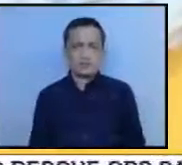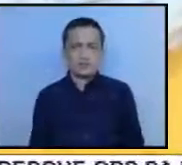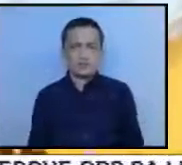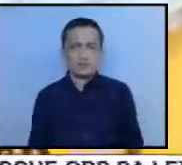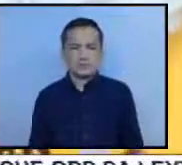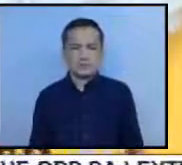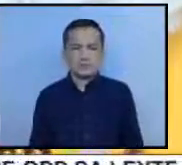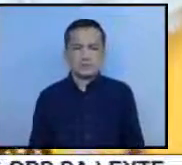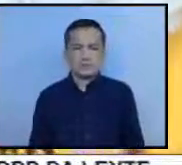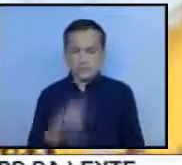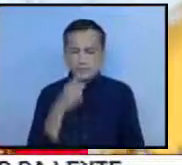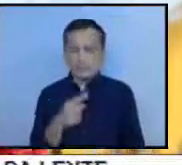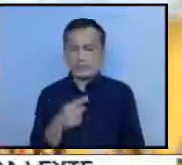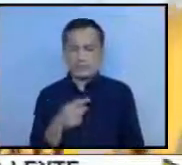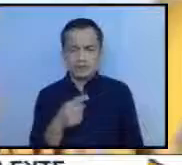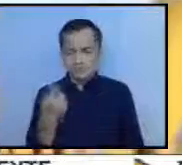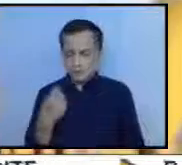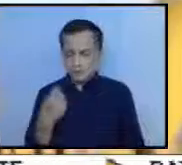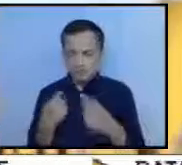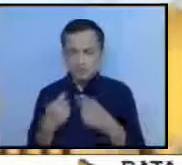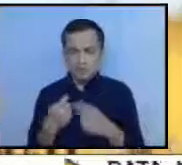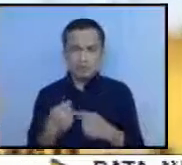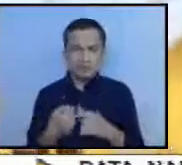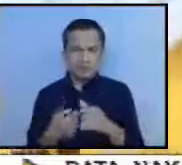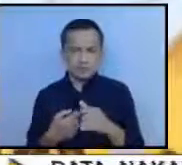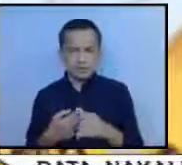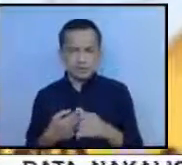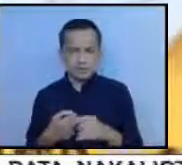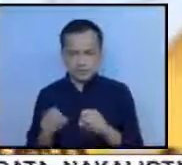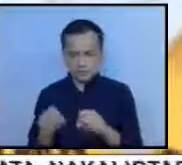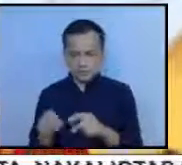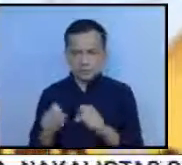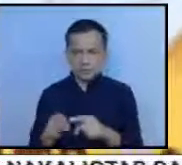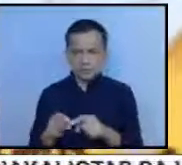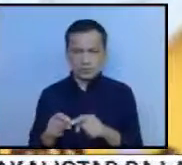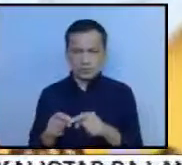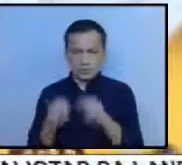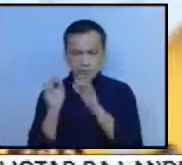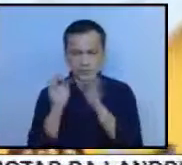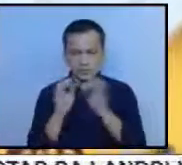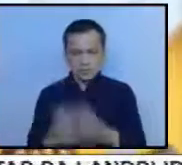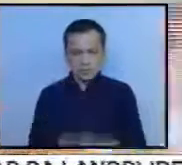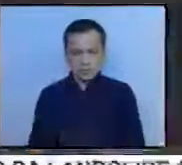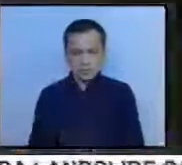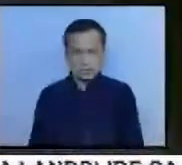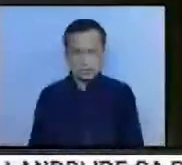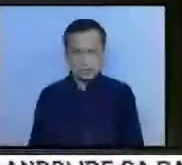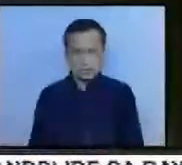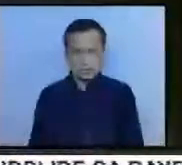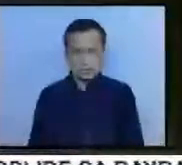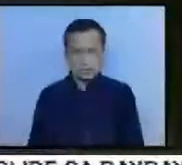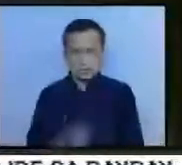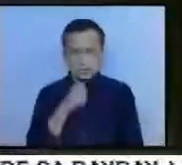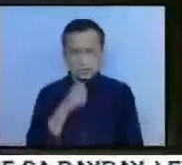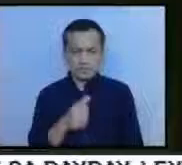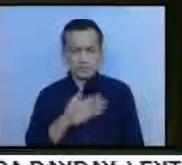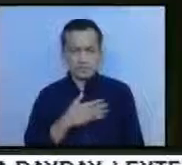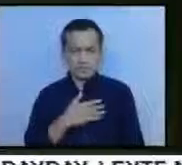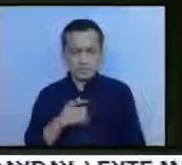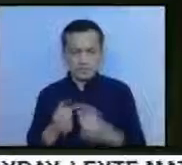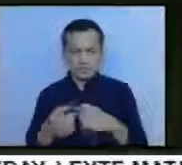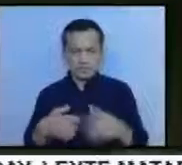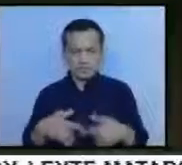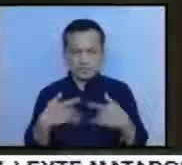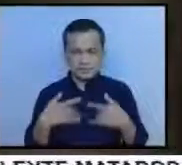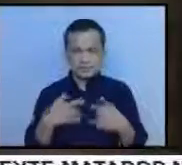Tinanong po nila ako kung titinda po po ako ng droga. Sabi po, gusto ko na po magbagong buhay. Inaresto ng Sampaloc Police